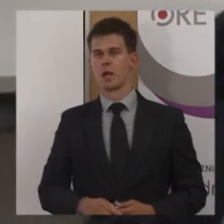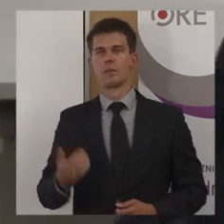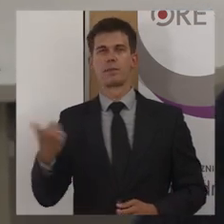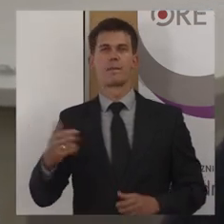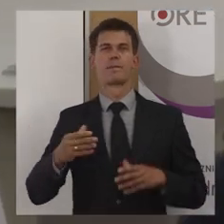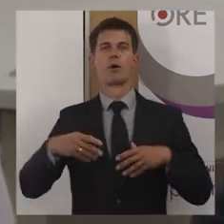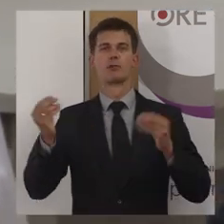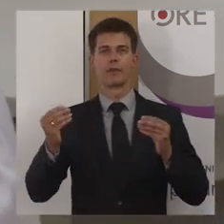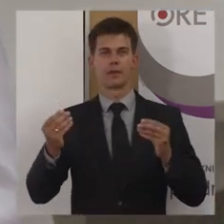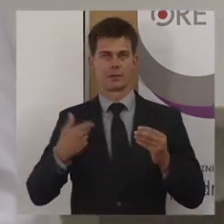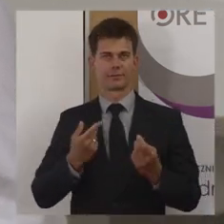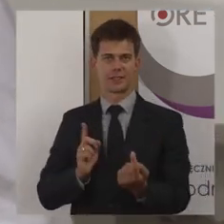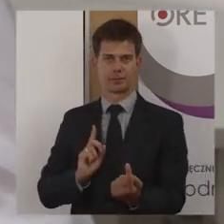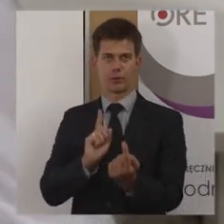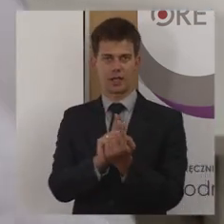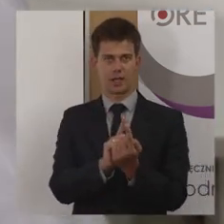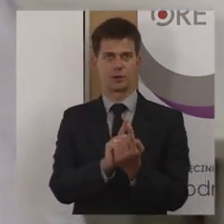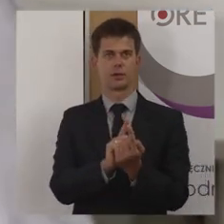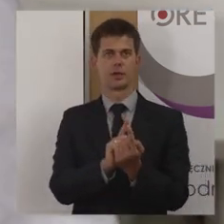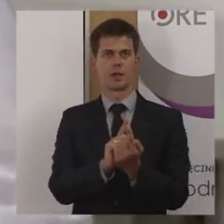pierwszych kontaktach